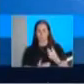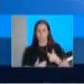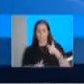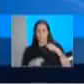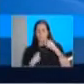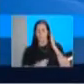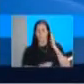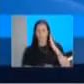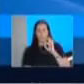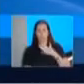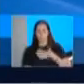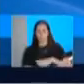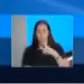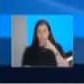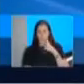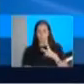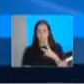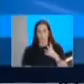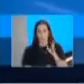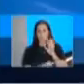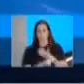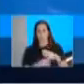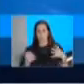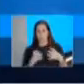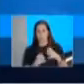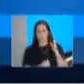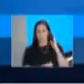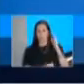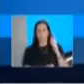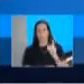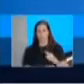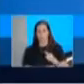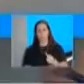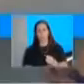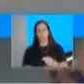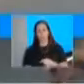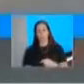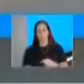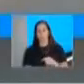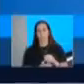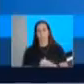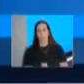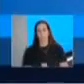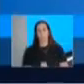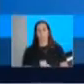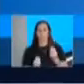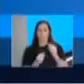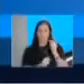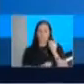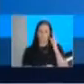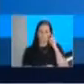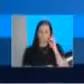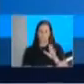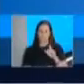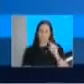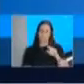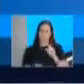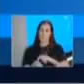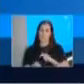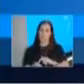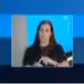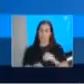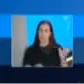חזון, שבאמת רוצה לראות איך משפיע על החברה בעתיד, צריך להושש את התחום הזה. עוד דבר קטן, אני חושב שגם הגיע